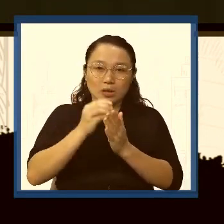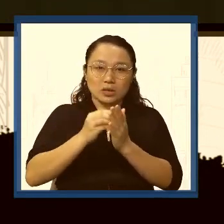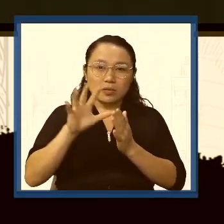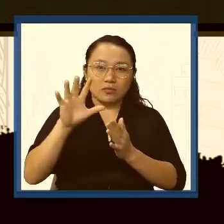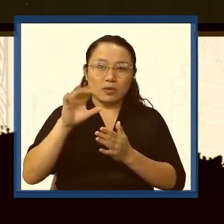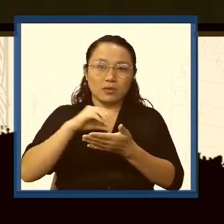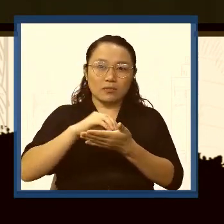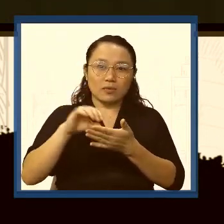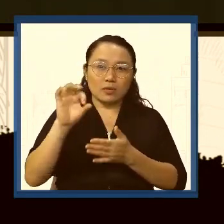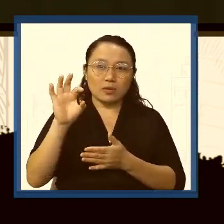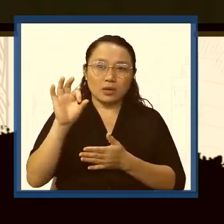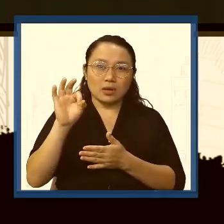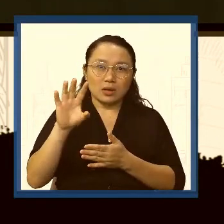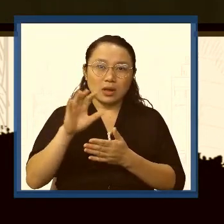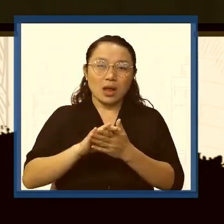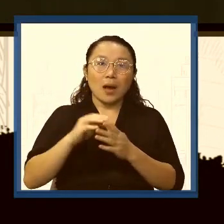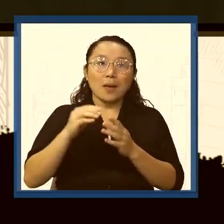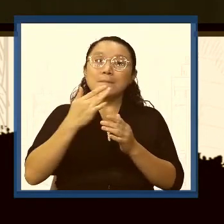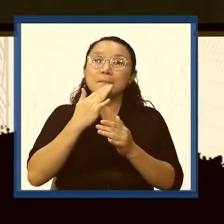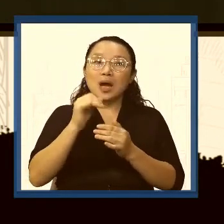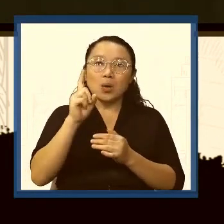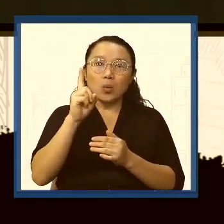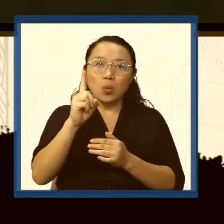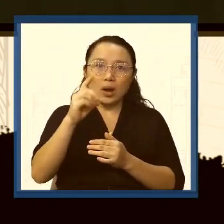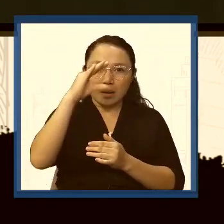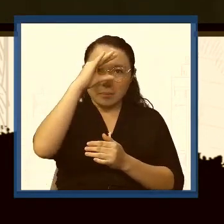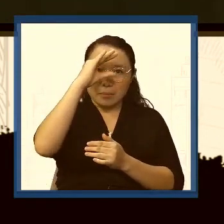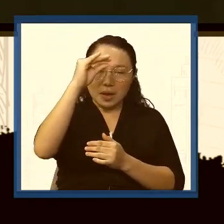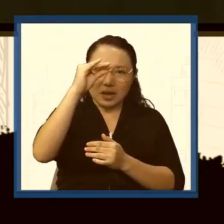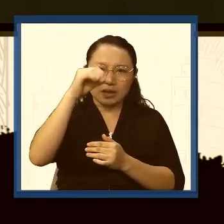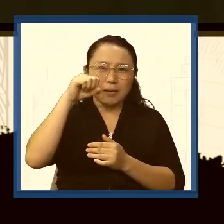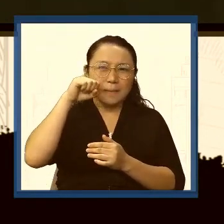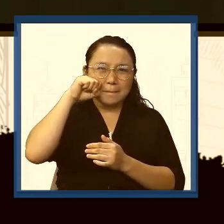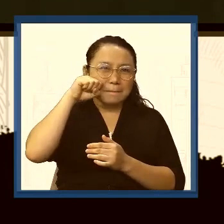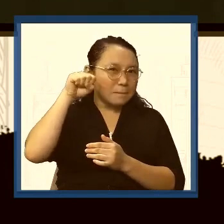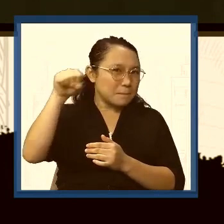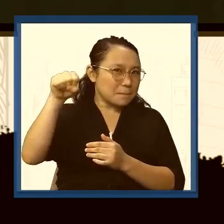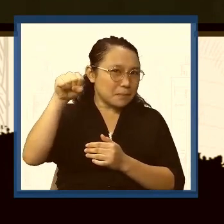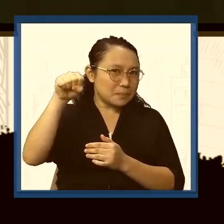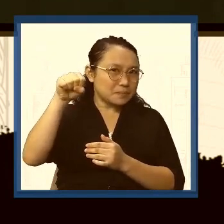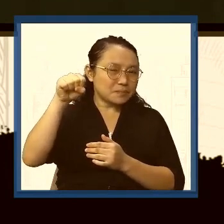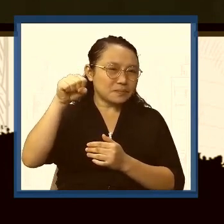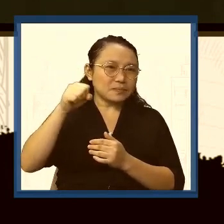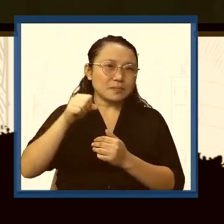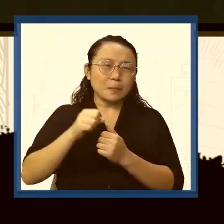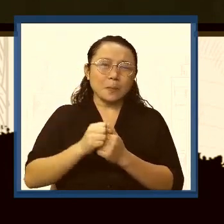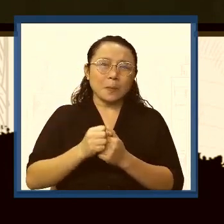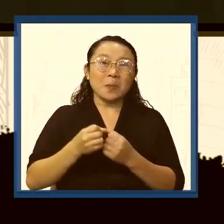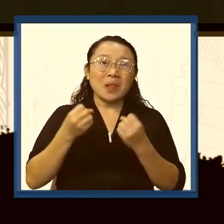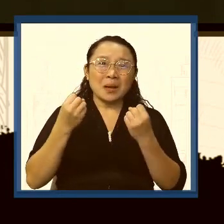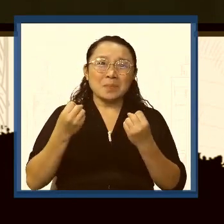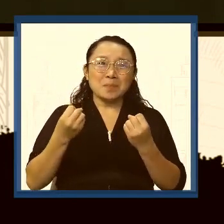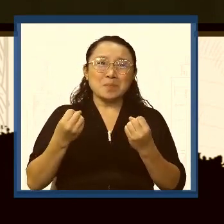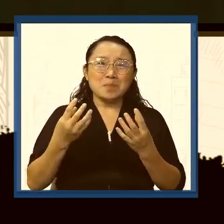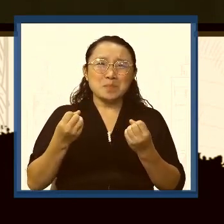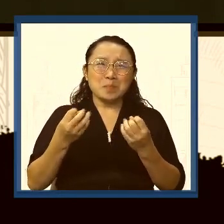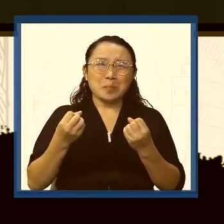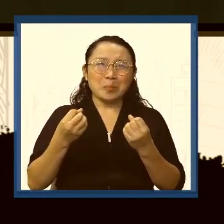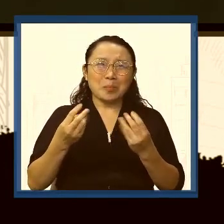binagayon, pinaagi sa usa ka tawo, nahimo siya nga nakasupak sa maong balaod,